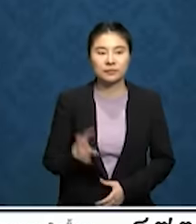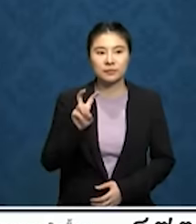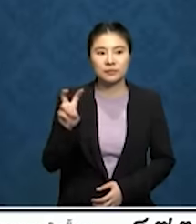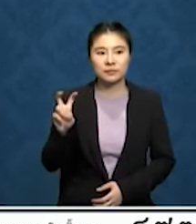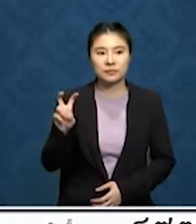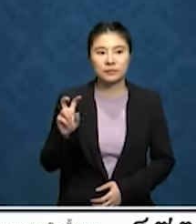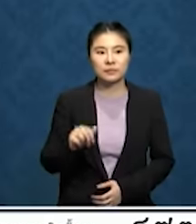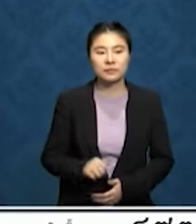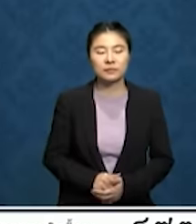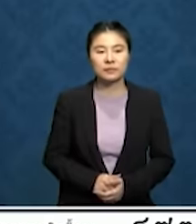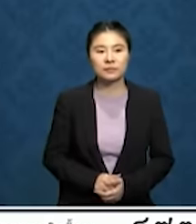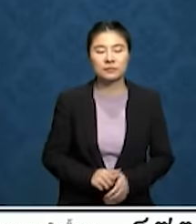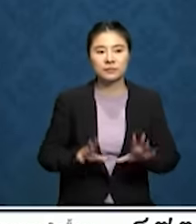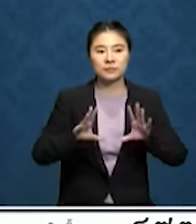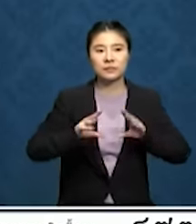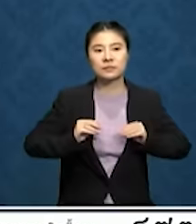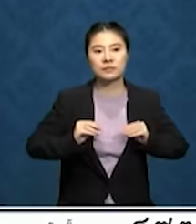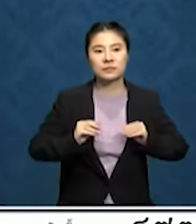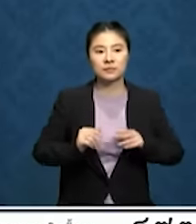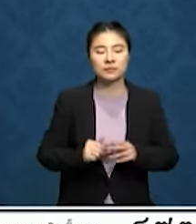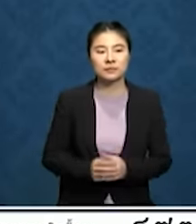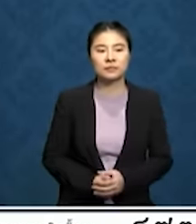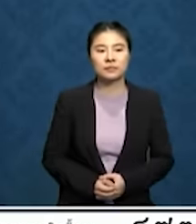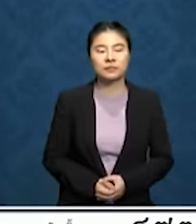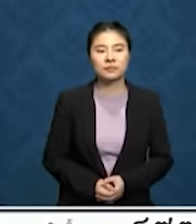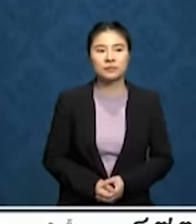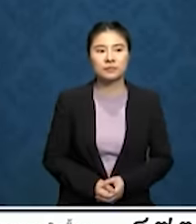จีนาคำ เห็นชอบครับ